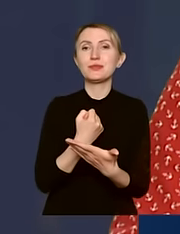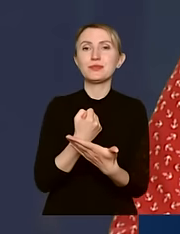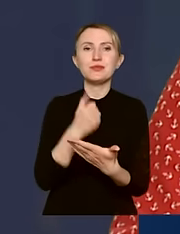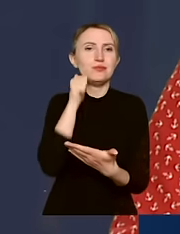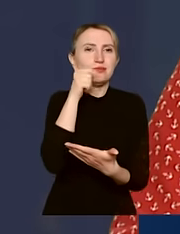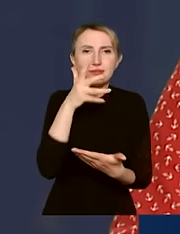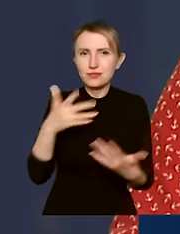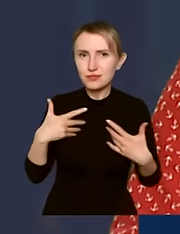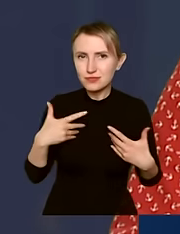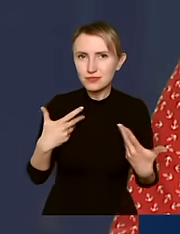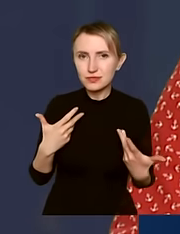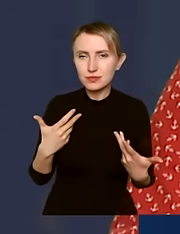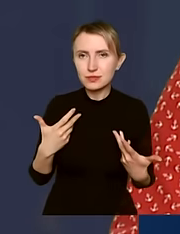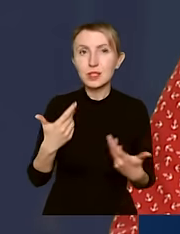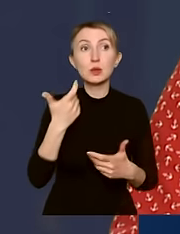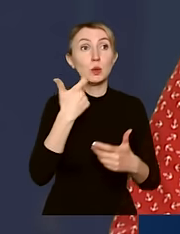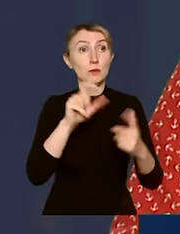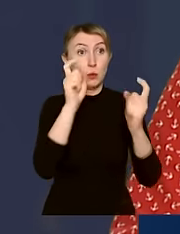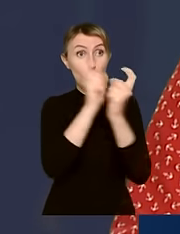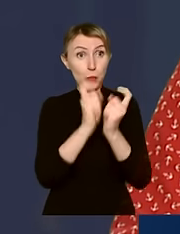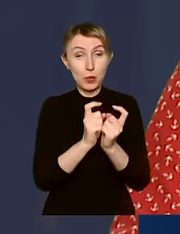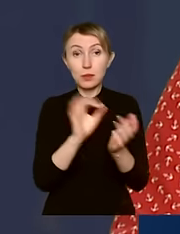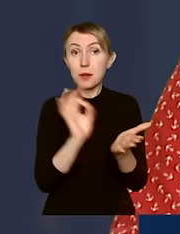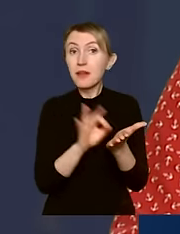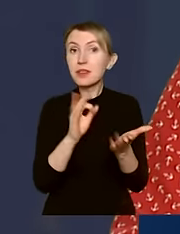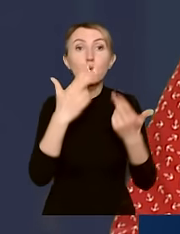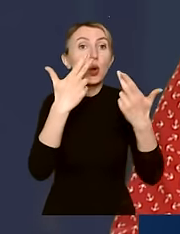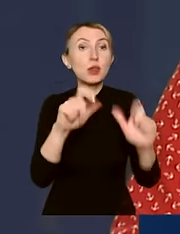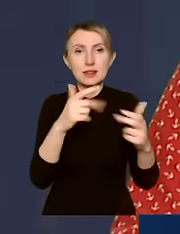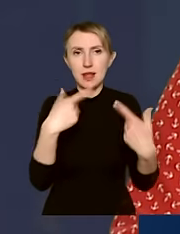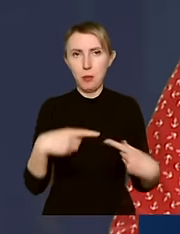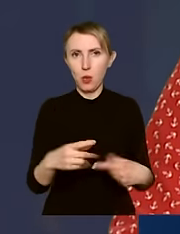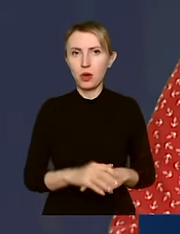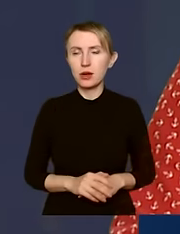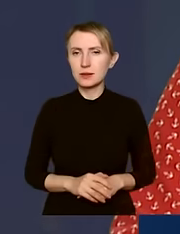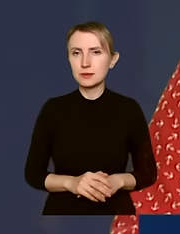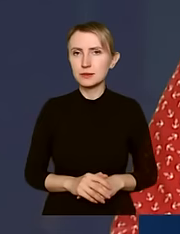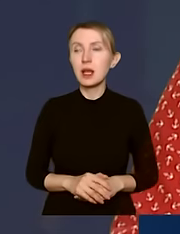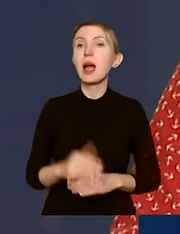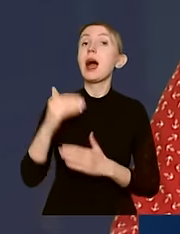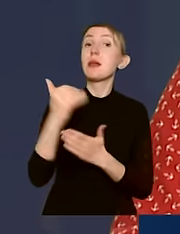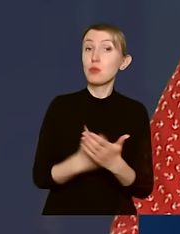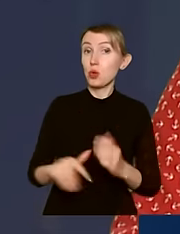codziennym życiu, to w 100 konkretach tam nie było praktycznie niczego. Ale w programie Lewicy były